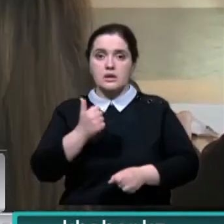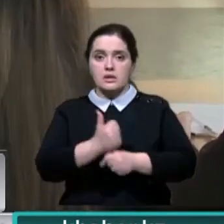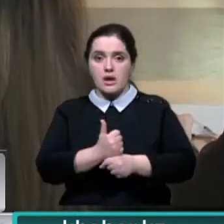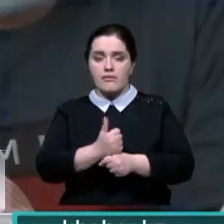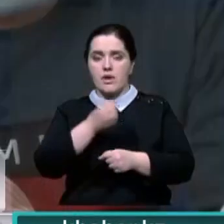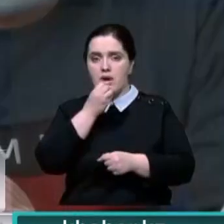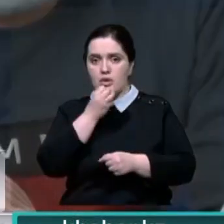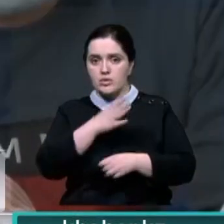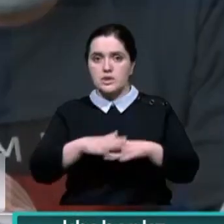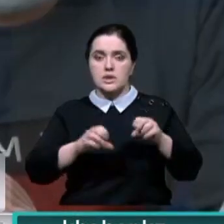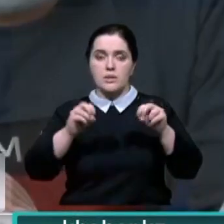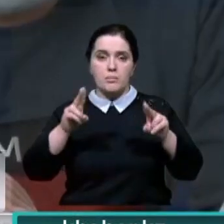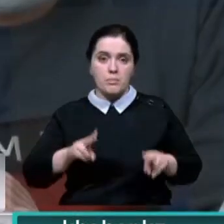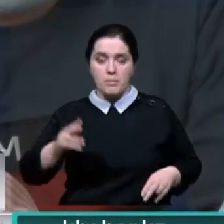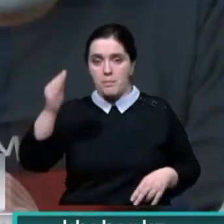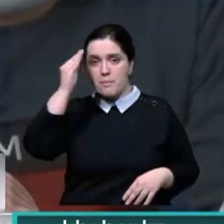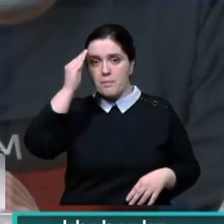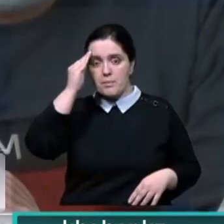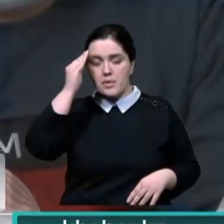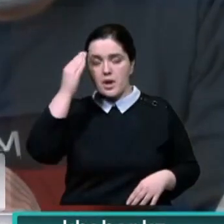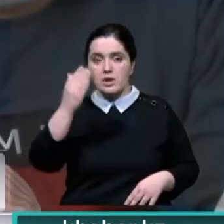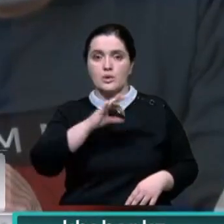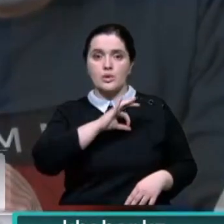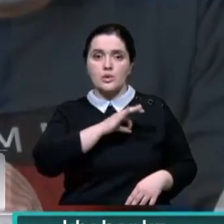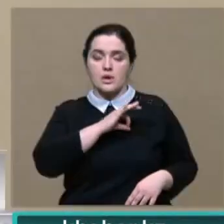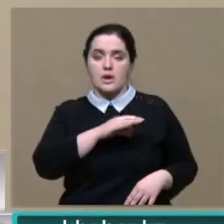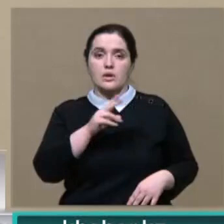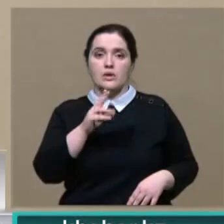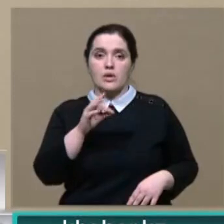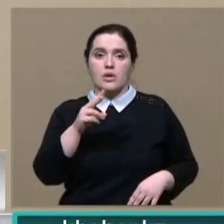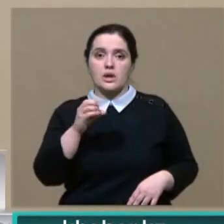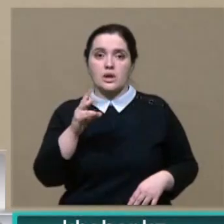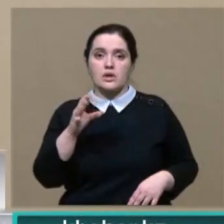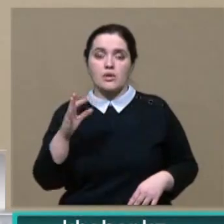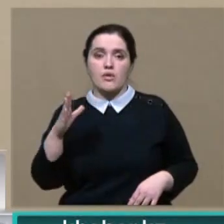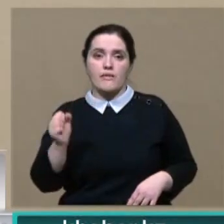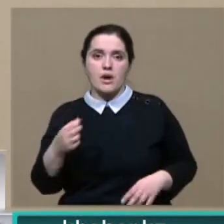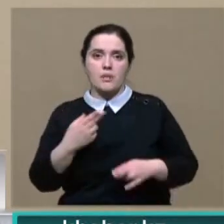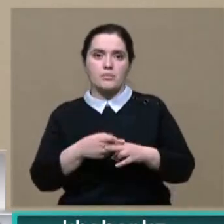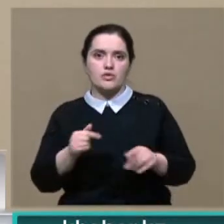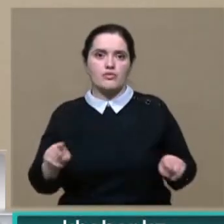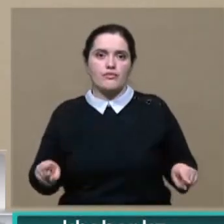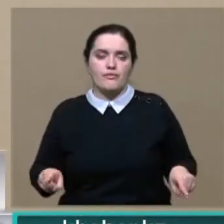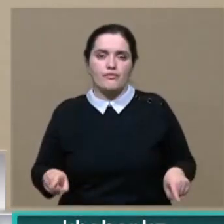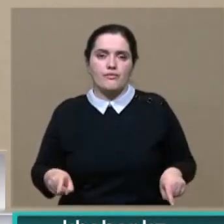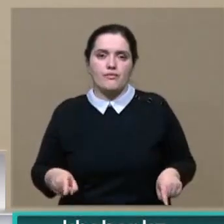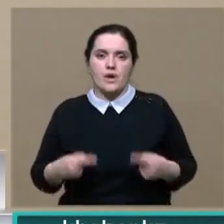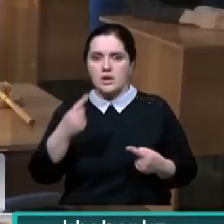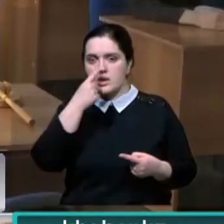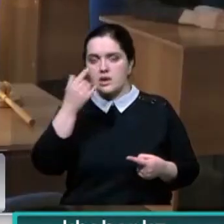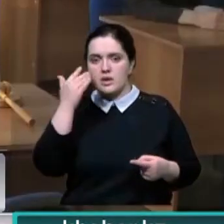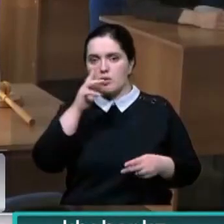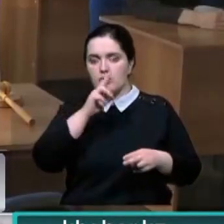хорошим специалистом. По мнению медиатора и магистра юриспруденции Оксаны Каленовой, судебная система встала на путь возрождения некогда